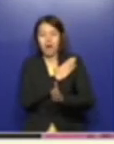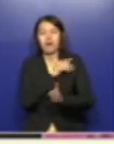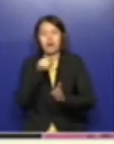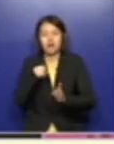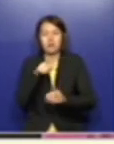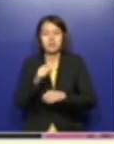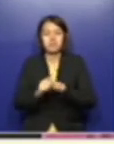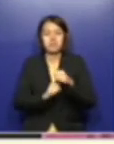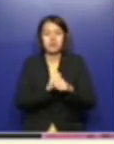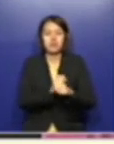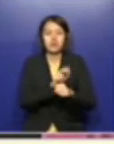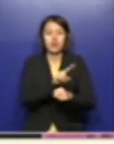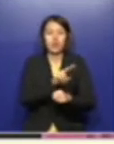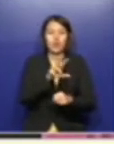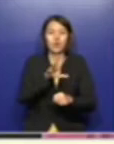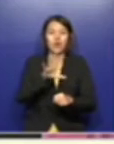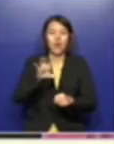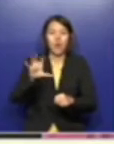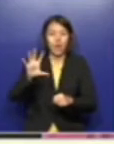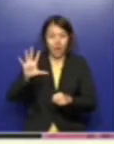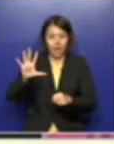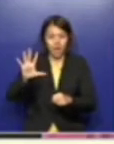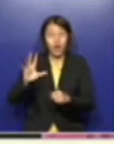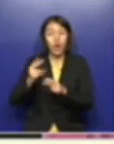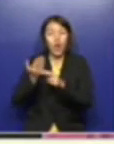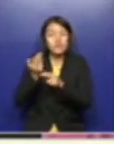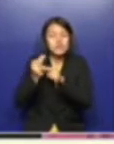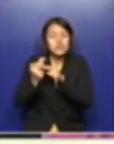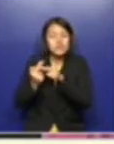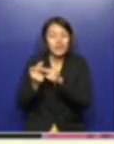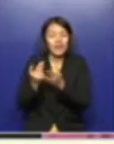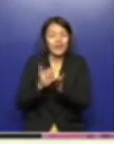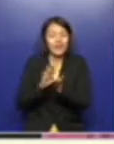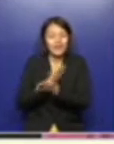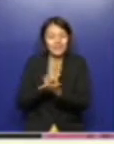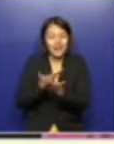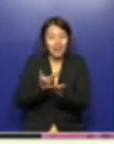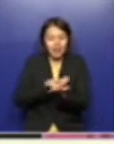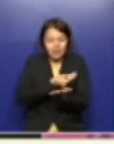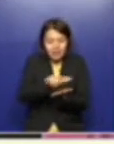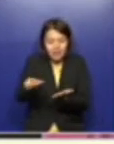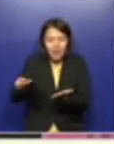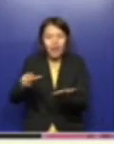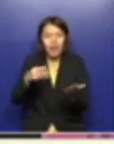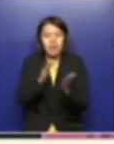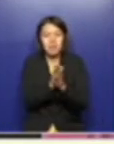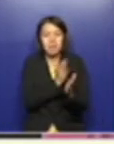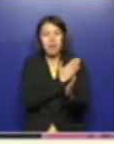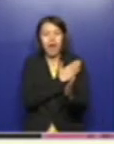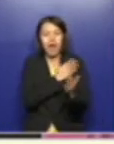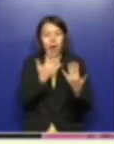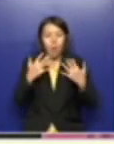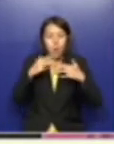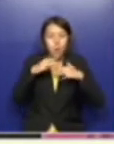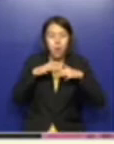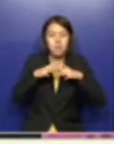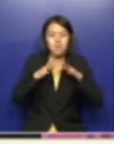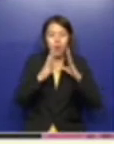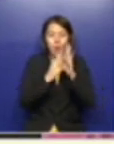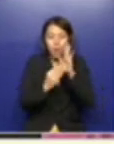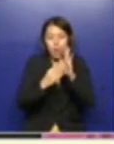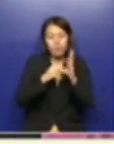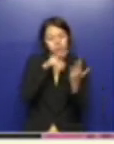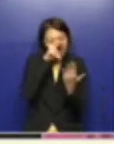2105ท่านขอเอ่ยชื่อท่านไม่ได้เสียหายเพราะท่านแจกเอกสารนี้ให้พระภิกษุที่มาสัมมนาไปทั่วประเทศ